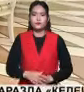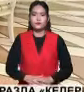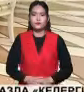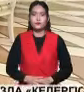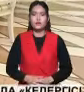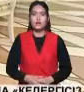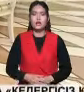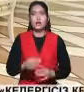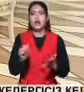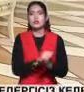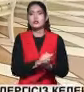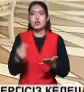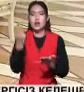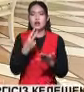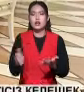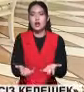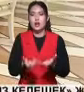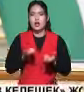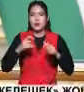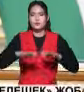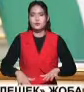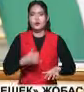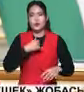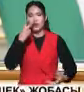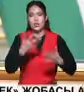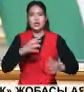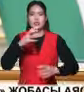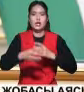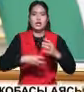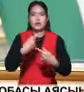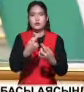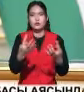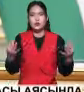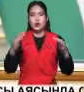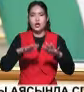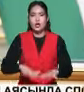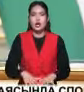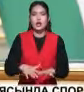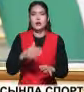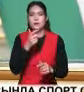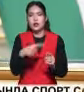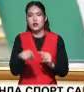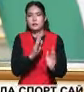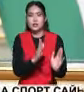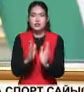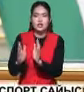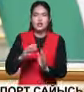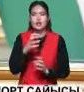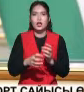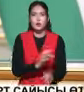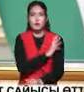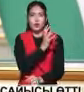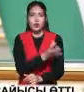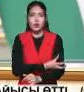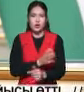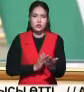Астана декларациясының қабылдануы біздің көзқарасымыз бойынша әлемнің түрлі өңірлеріндегі қақтығыстарды реттеу үшін халықаралық күш-жігерді біріктіруге